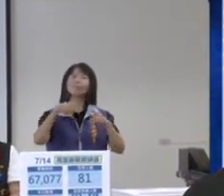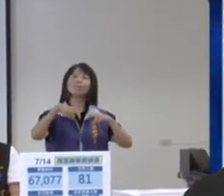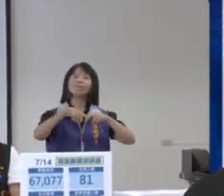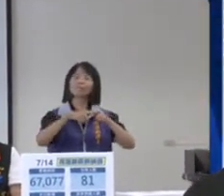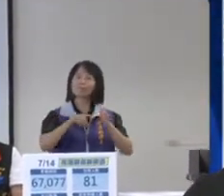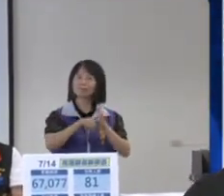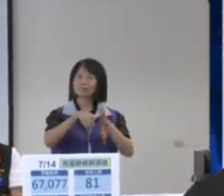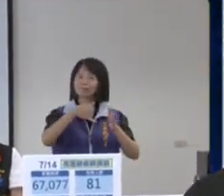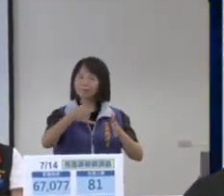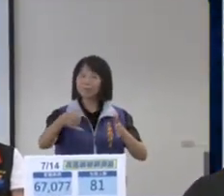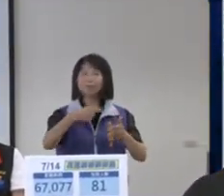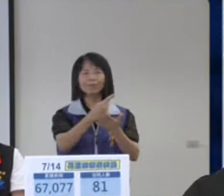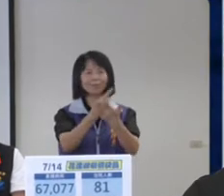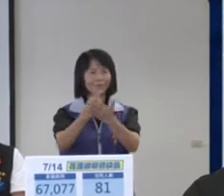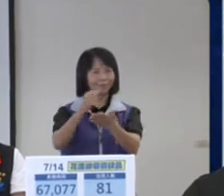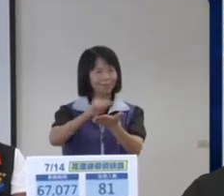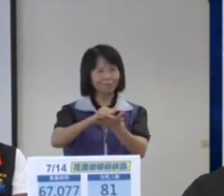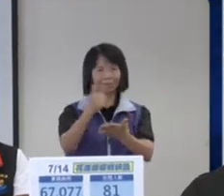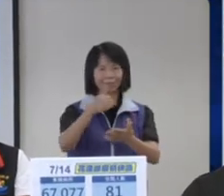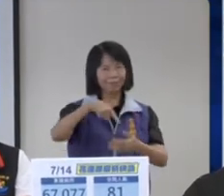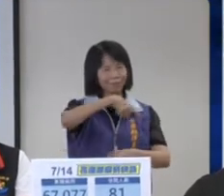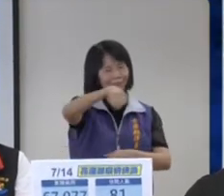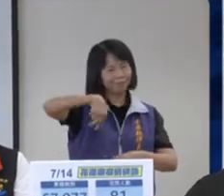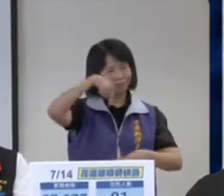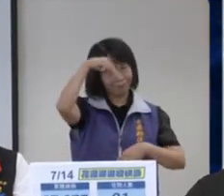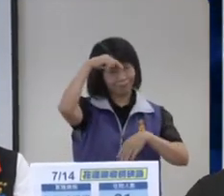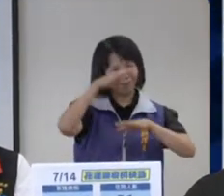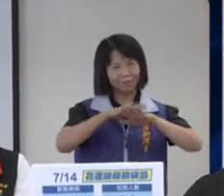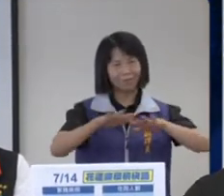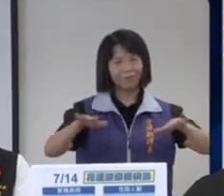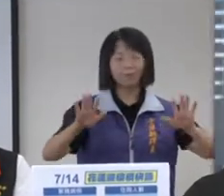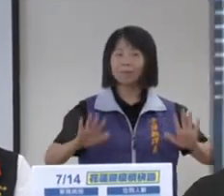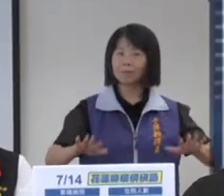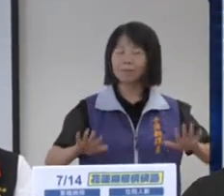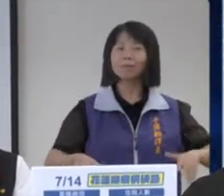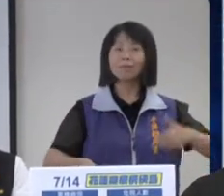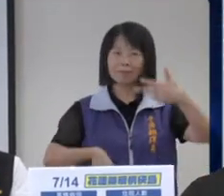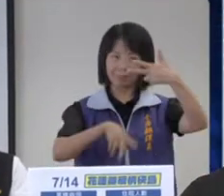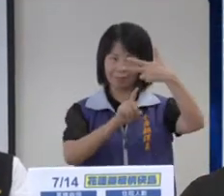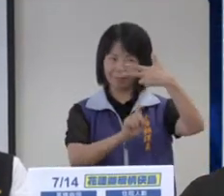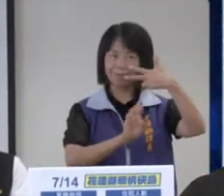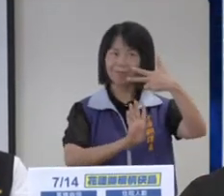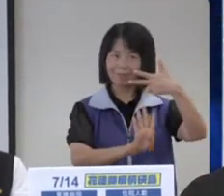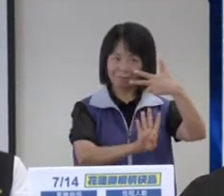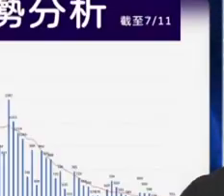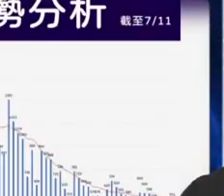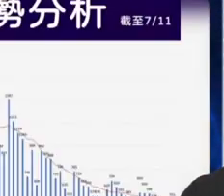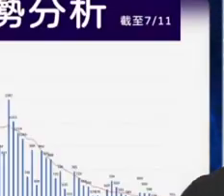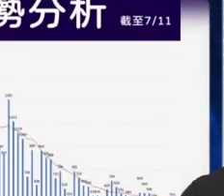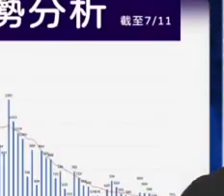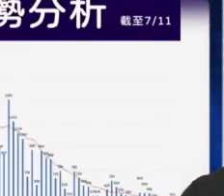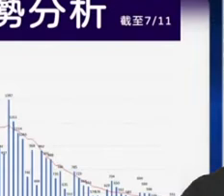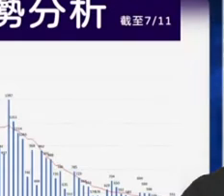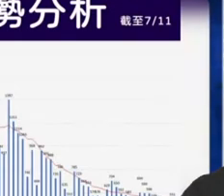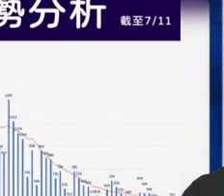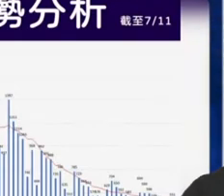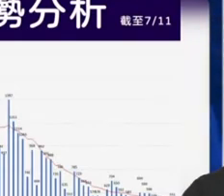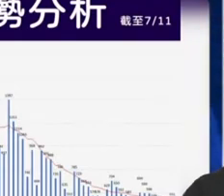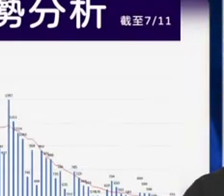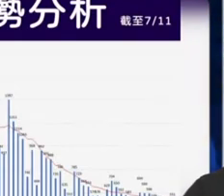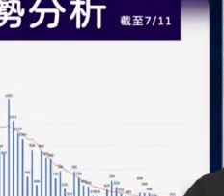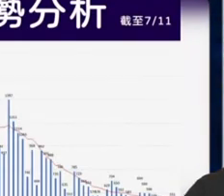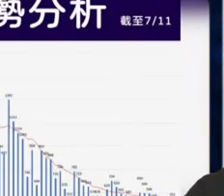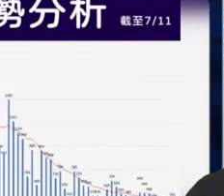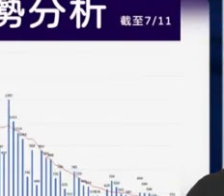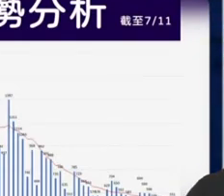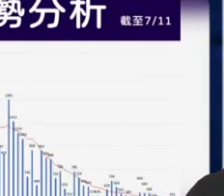会也改为一周召开一次。而14号下午，卫生局长朱家祥除了针对全县疫情走向进